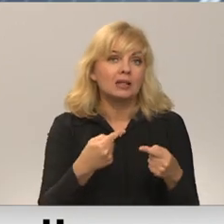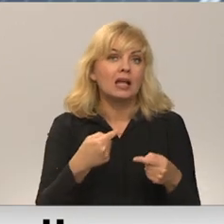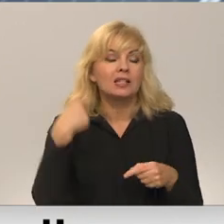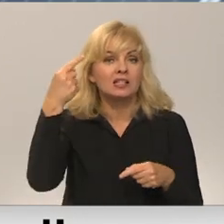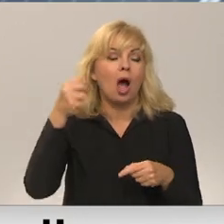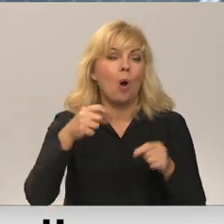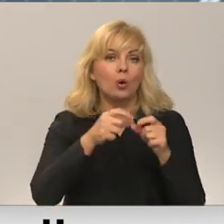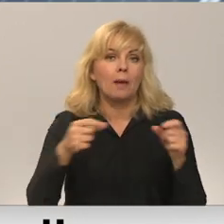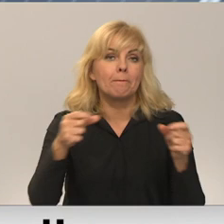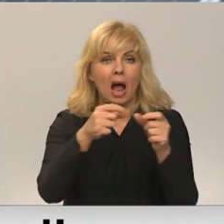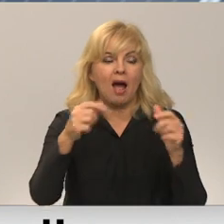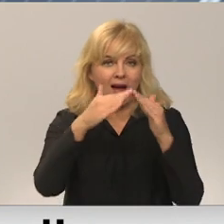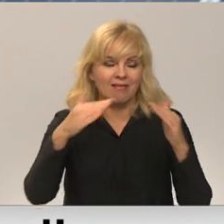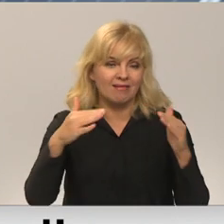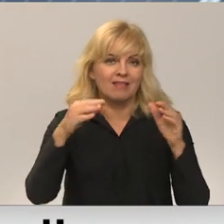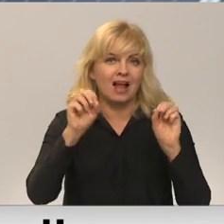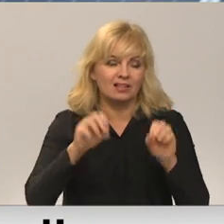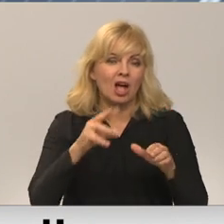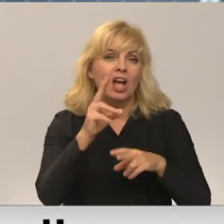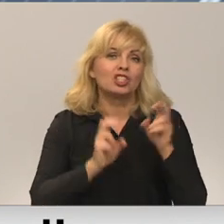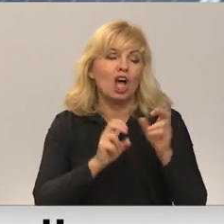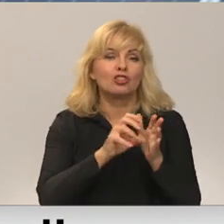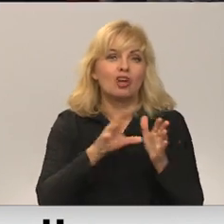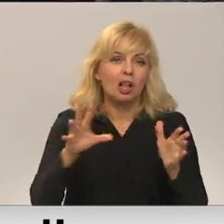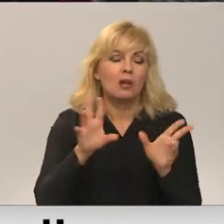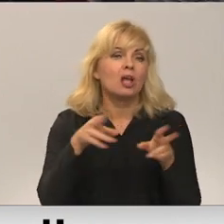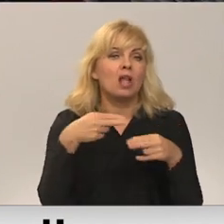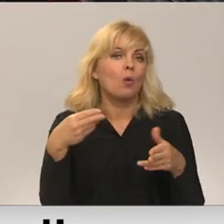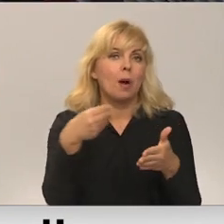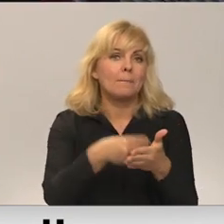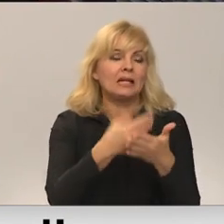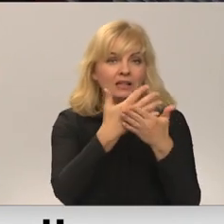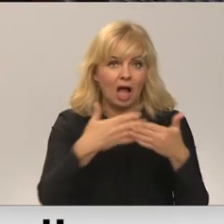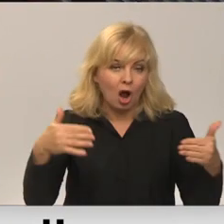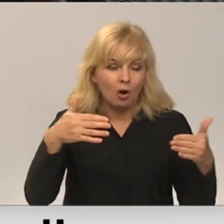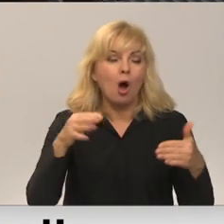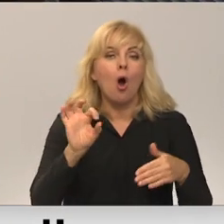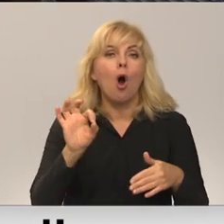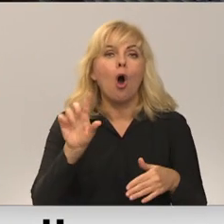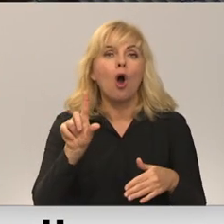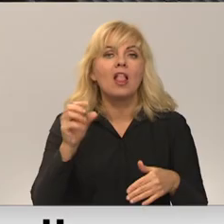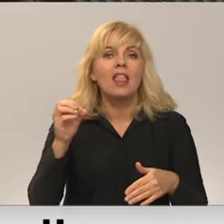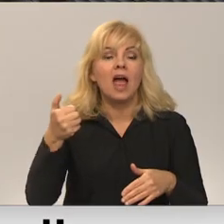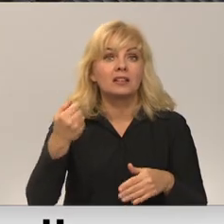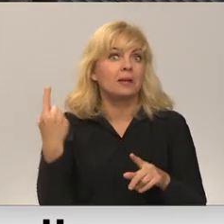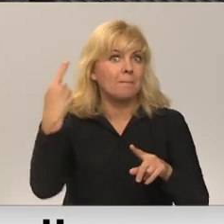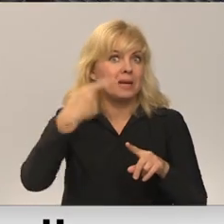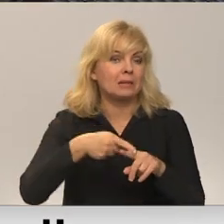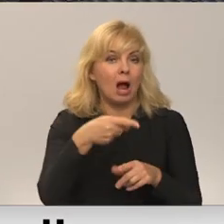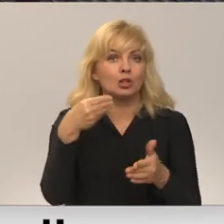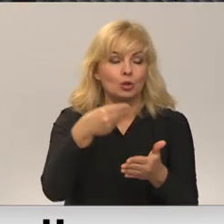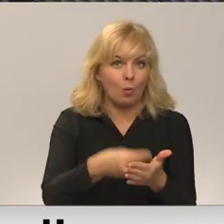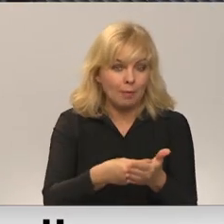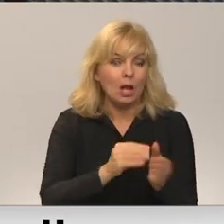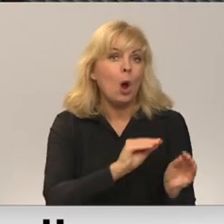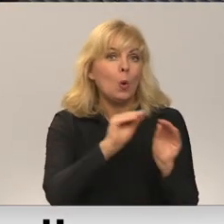var saražot elektrību, lai no tīkla nebūtu nekas jānopērk. Oļģerts Dragūns pirms 7 gadiem bija viens no pirmajiem Talsos, kurš